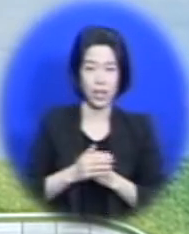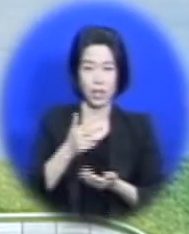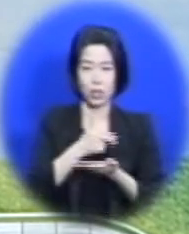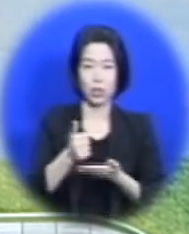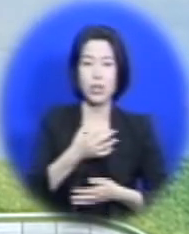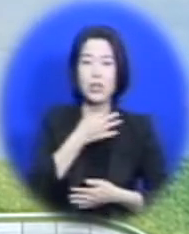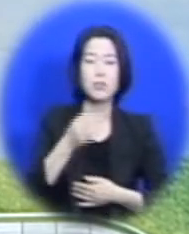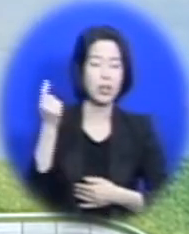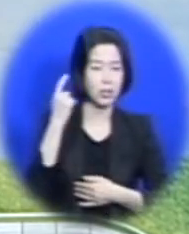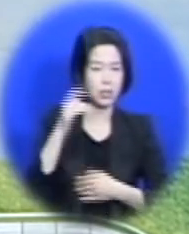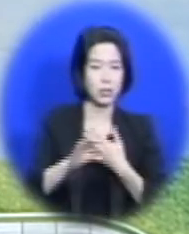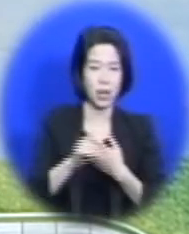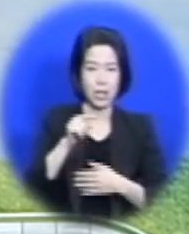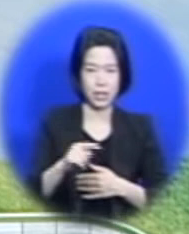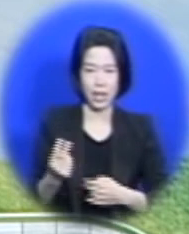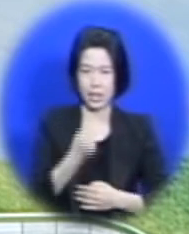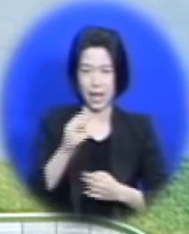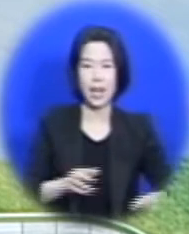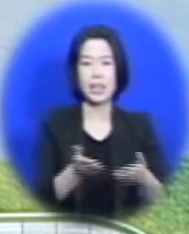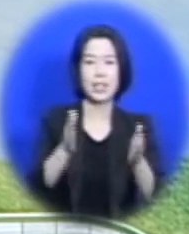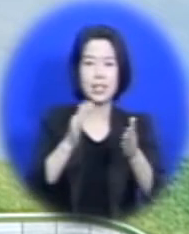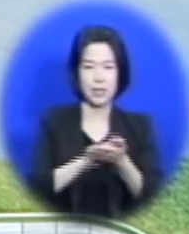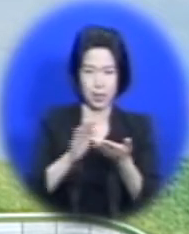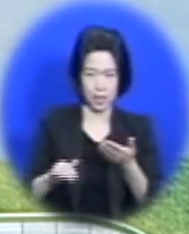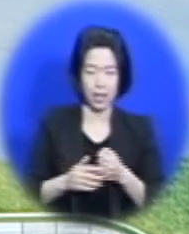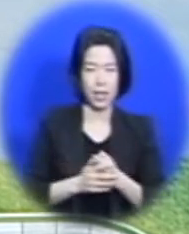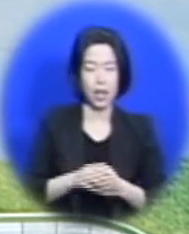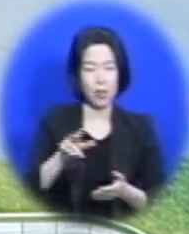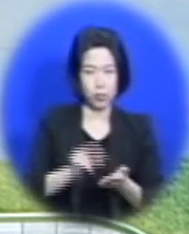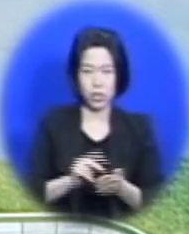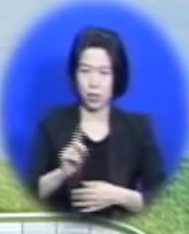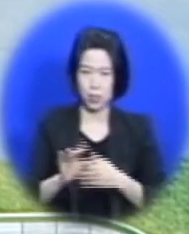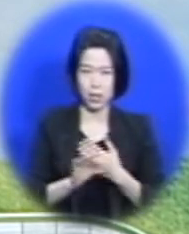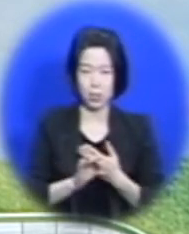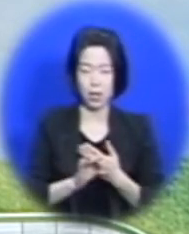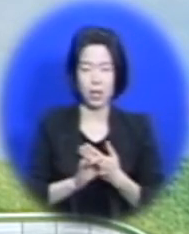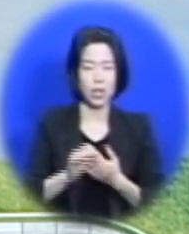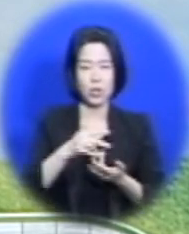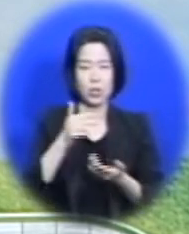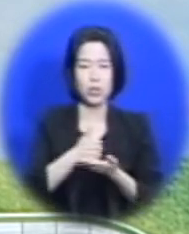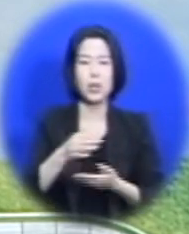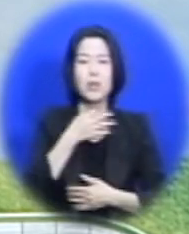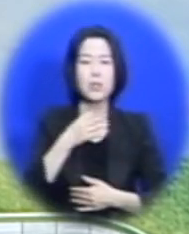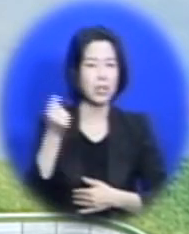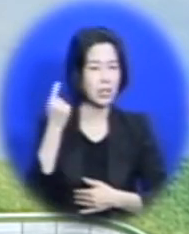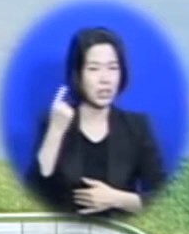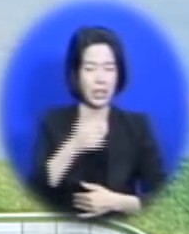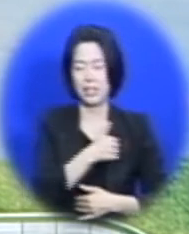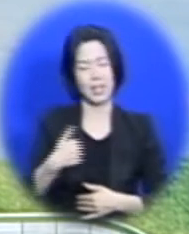들으면 그게 살 길이란 말입니다. 근데 문제는 우리가 주님의 음성을 듣는데 영 자신이 없다는